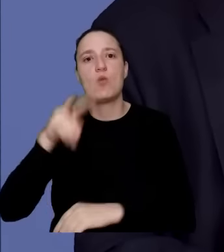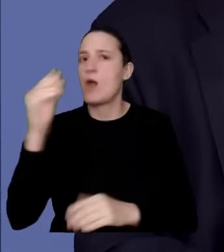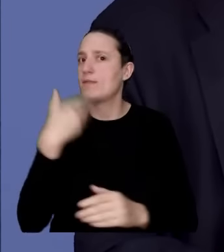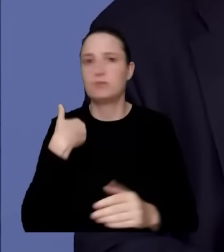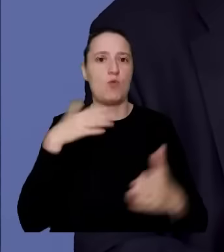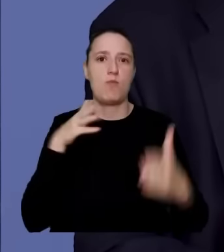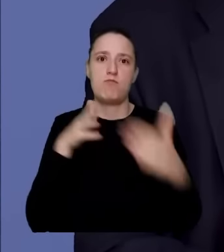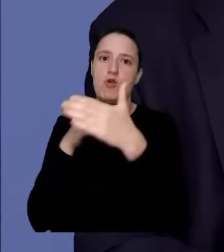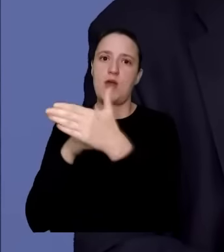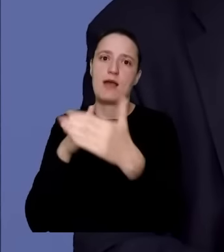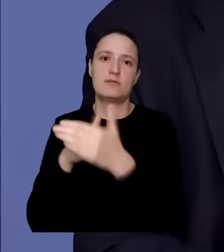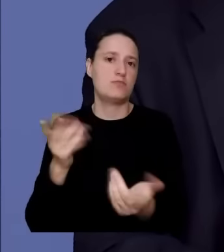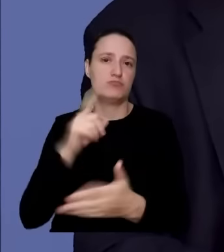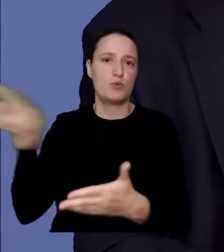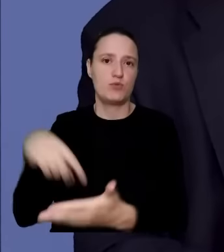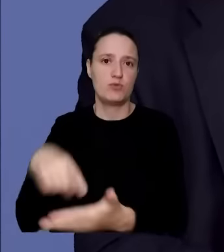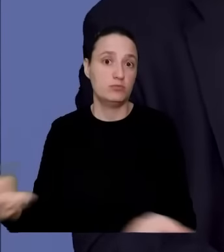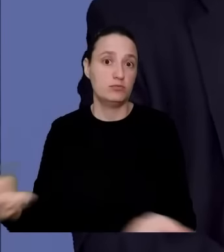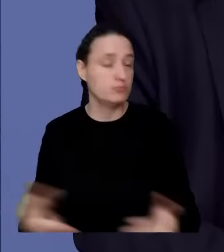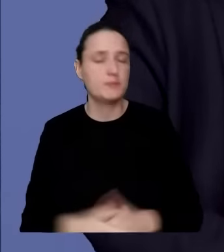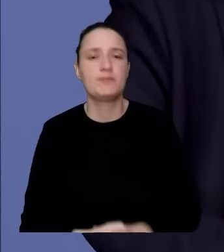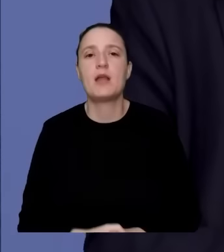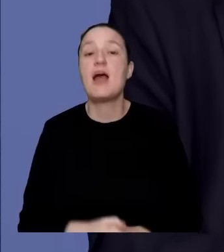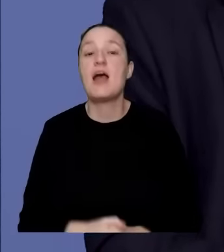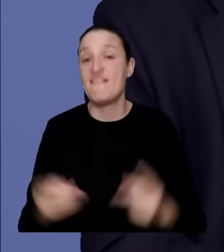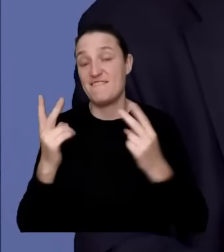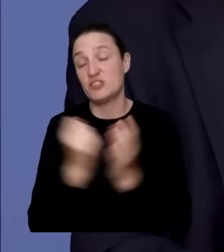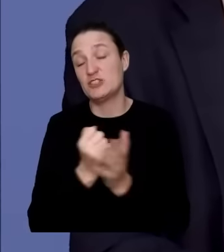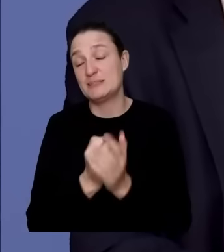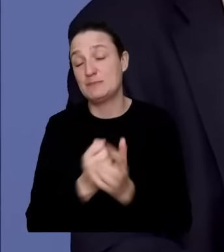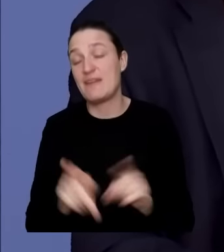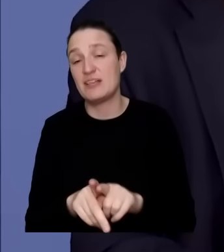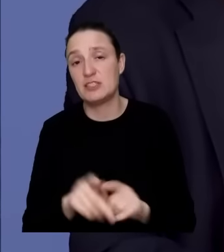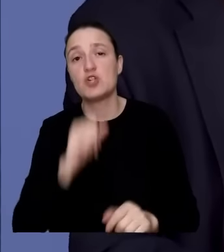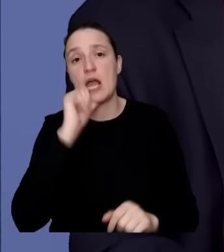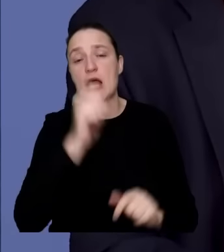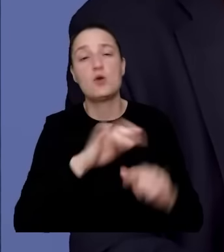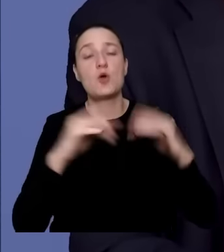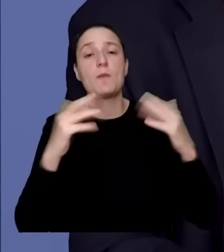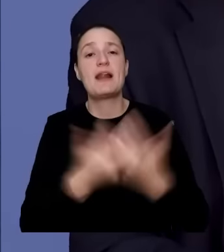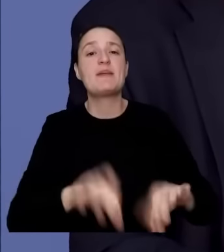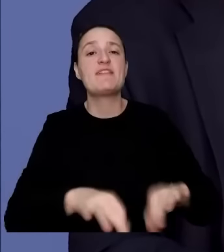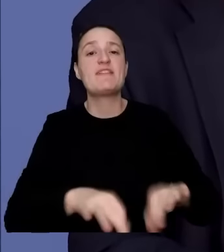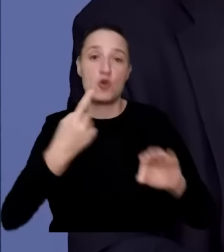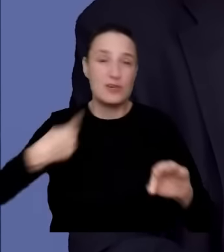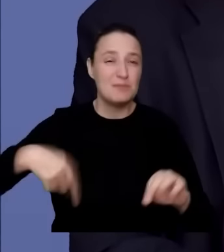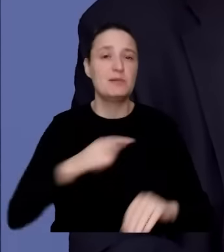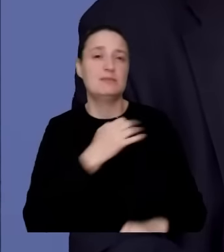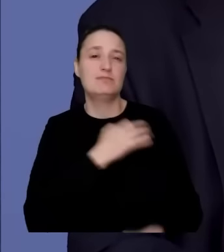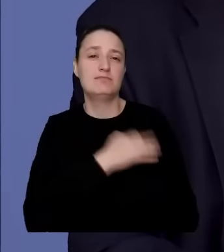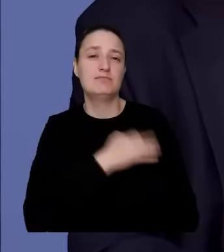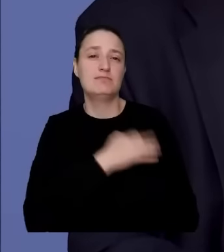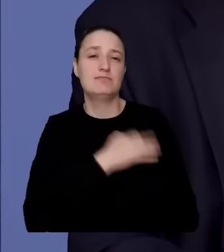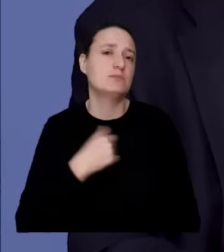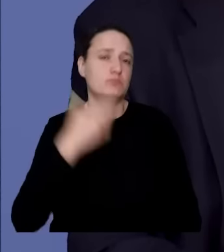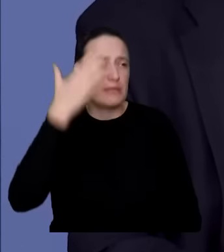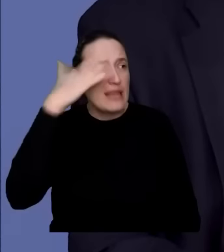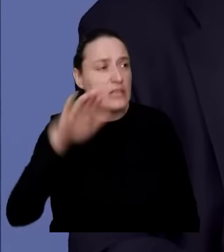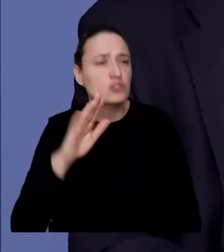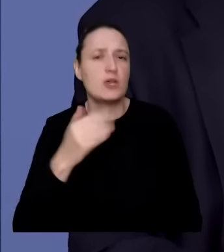poruszył bardzo ważną kwestię bo rzeczywiście do tych wyborów do Parlamentu Europejskiego szliśmy z dużą nadzieją Prawo i